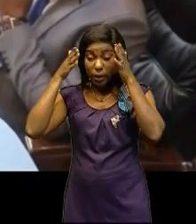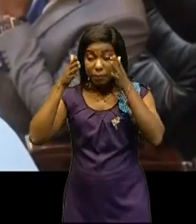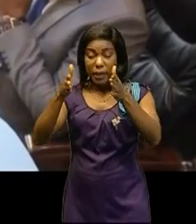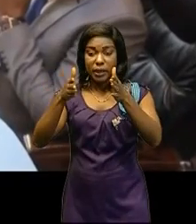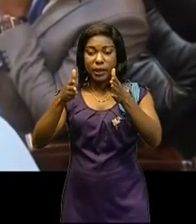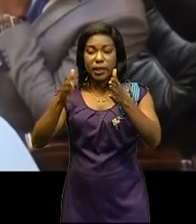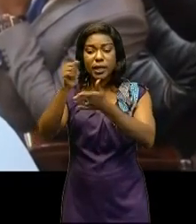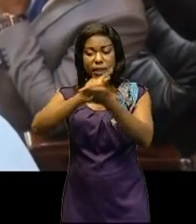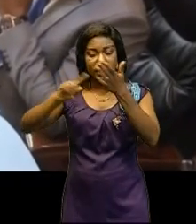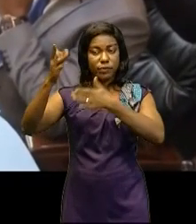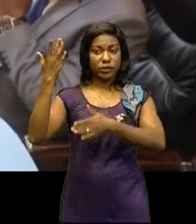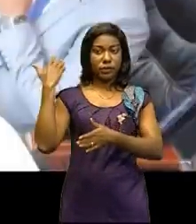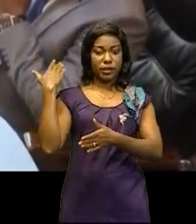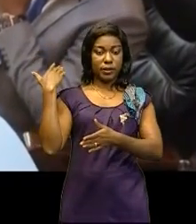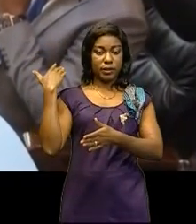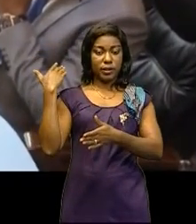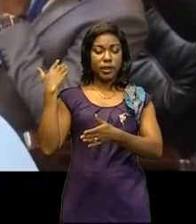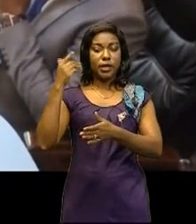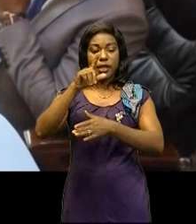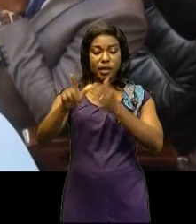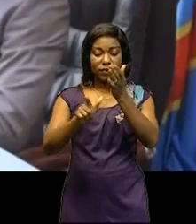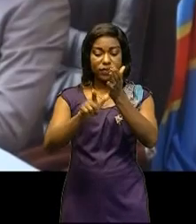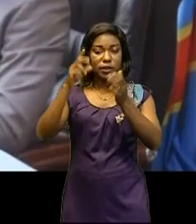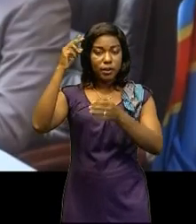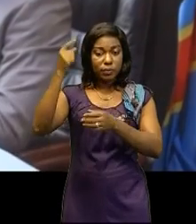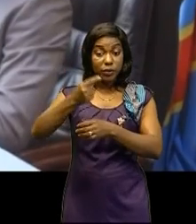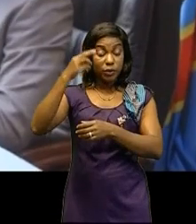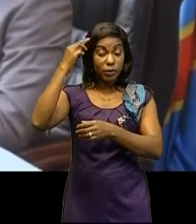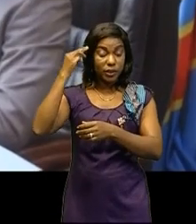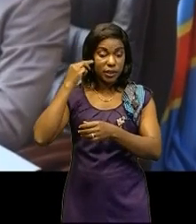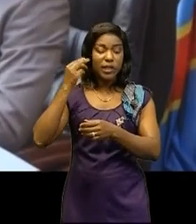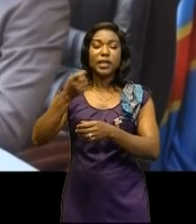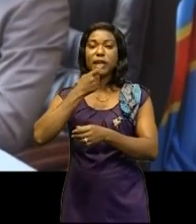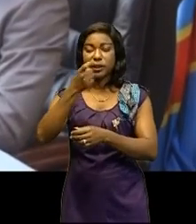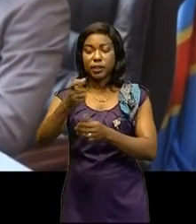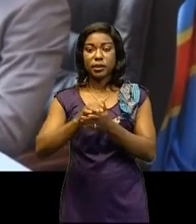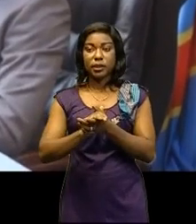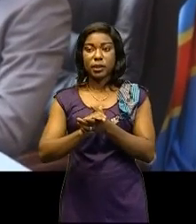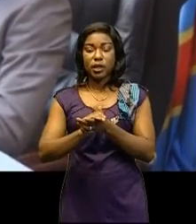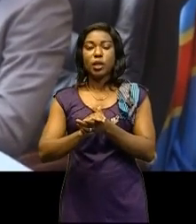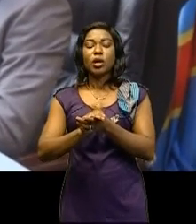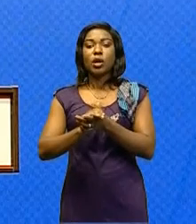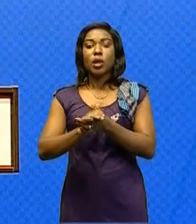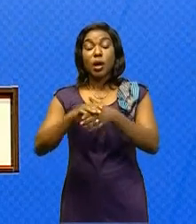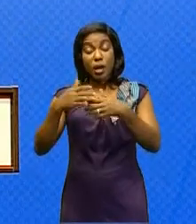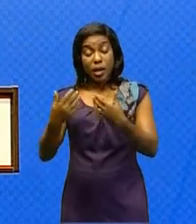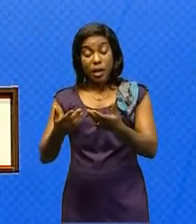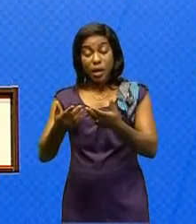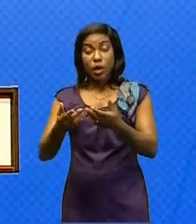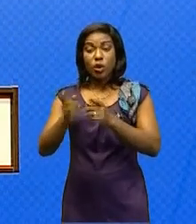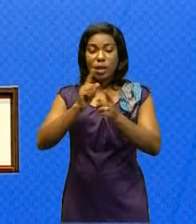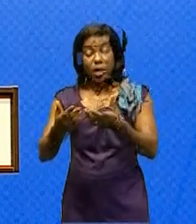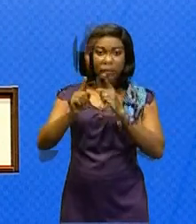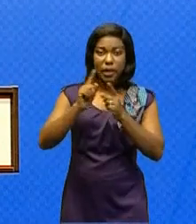la semaine qui s'est achevée, le vice-premier ministre a évoqué notamment les réactions et commentaires consécutifs